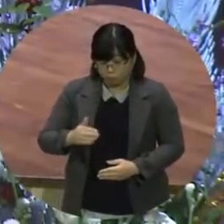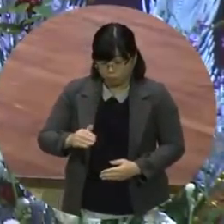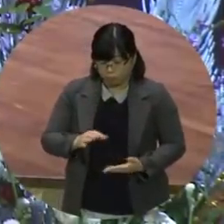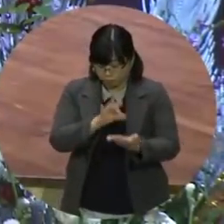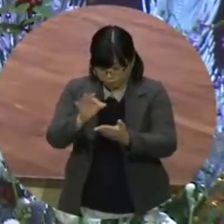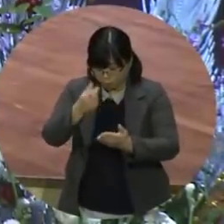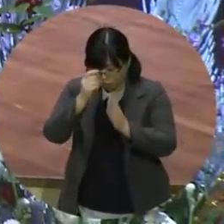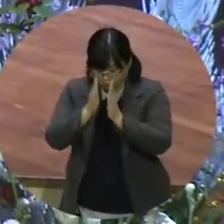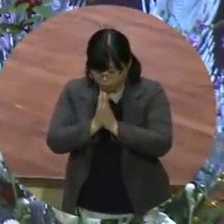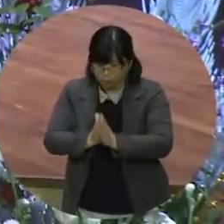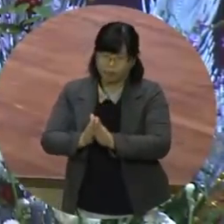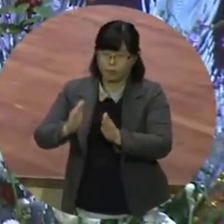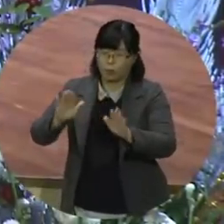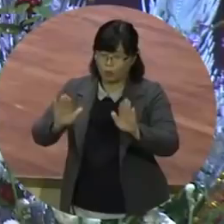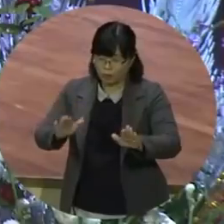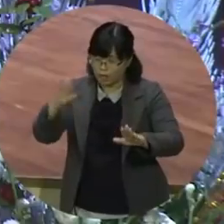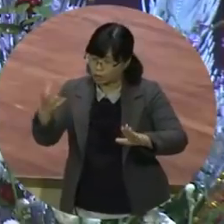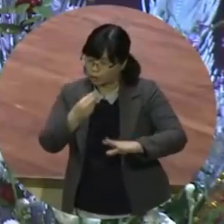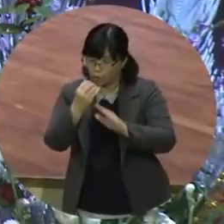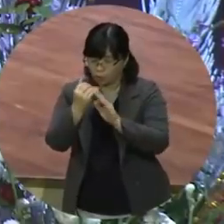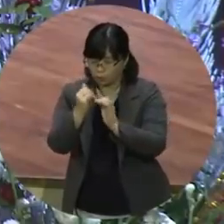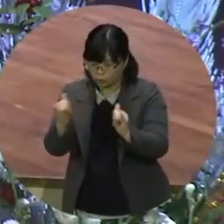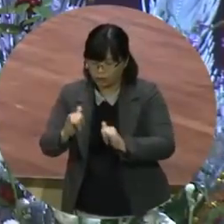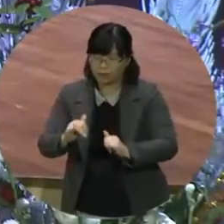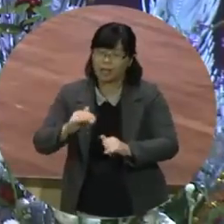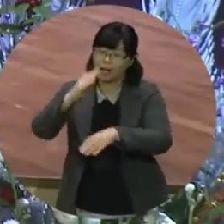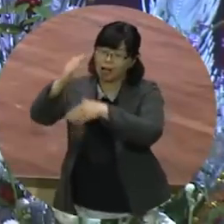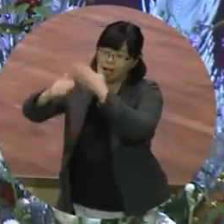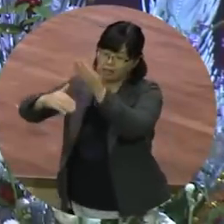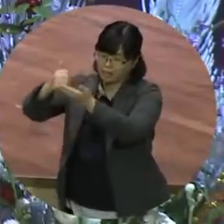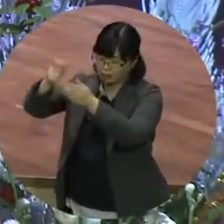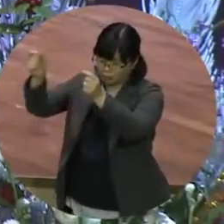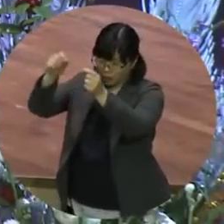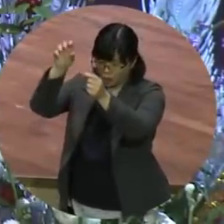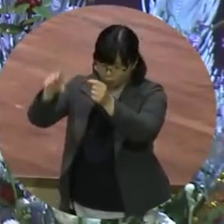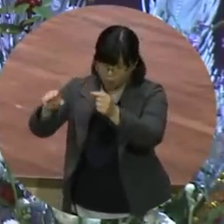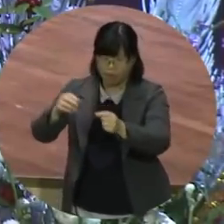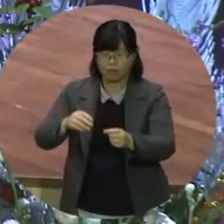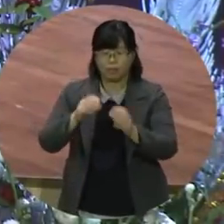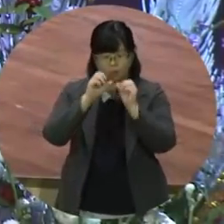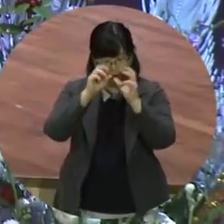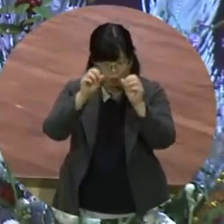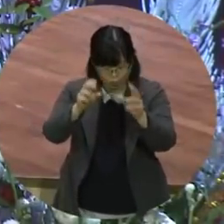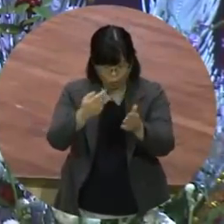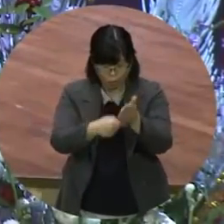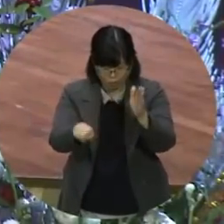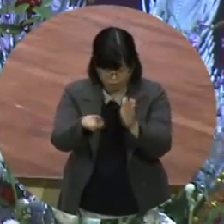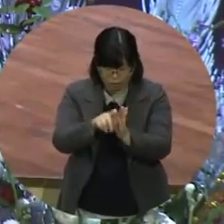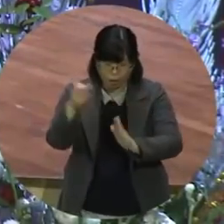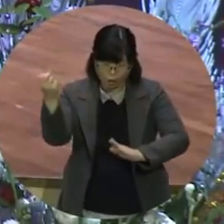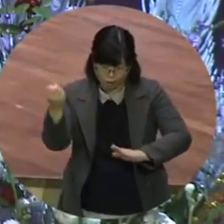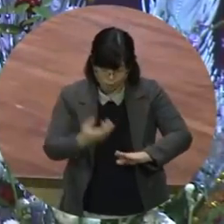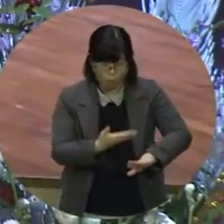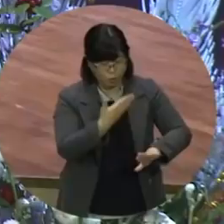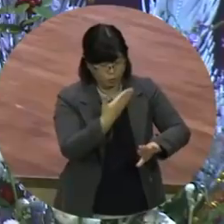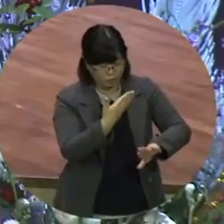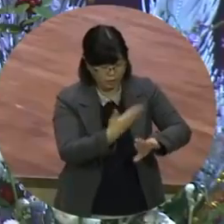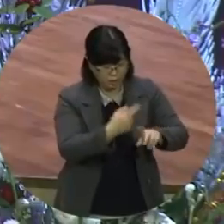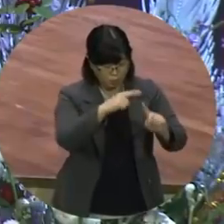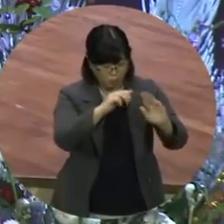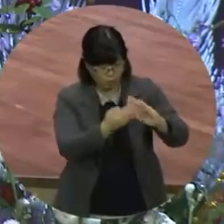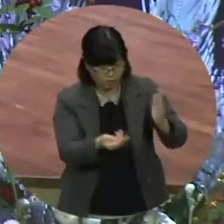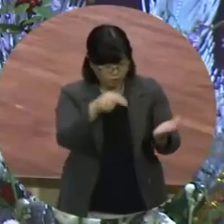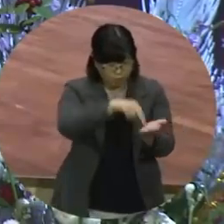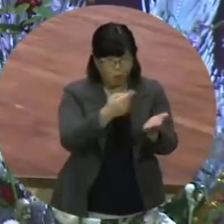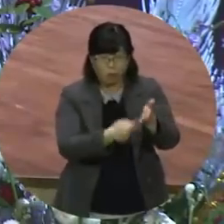3시간 성도들이 하나님 앞에 주일헌금, 11조헌금, 감사의 예물, 해외 순교헌금, 임자리 헌금, 또 본당